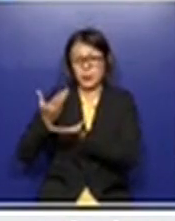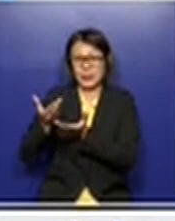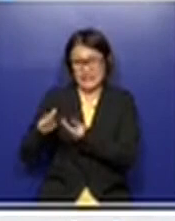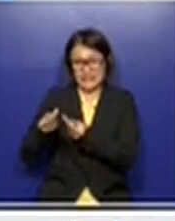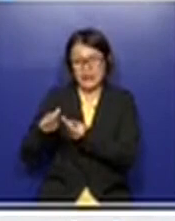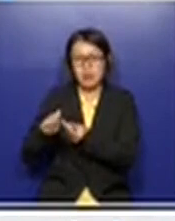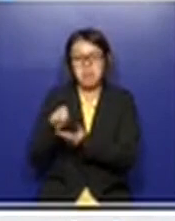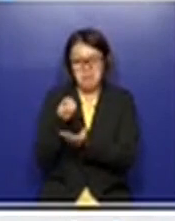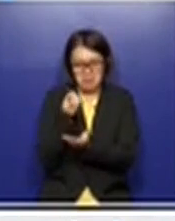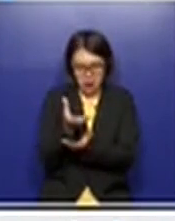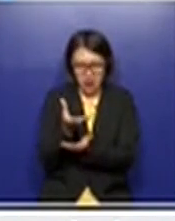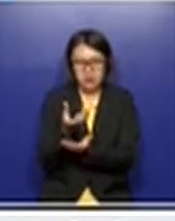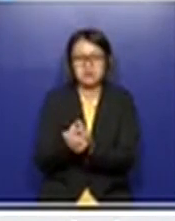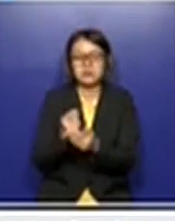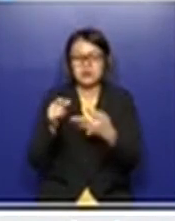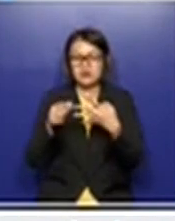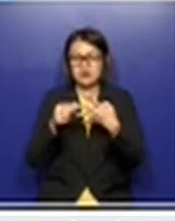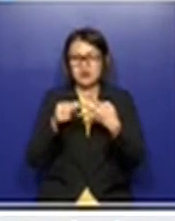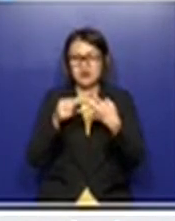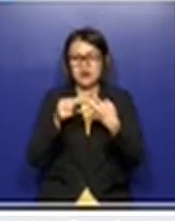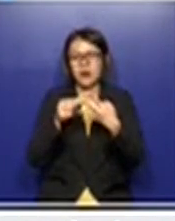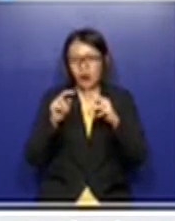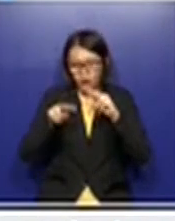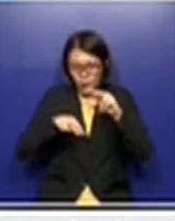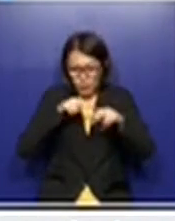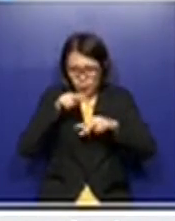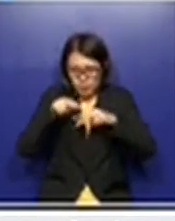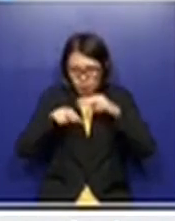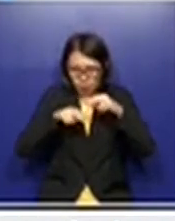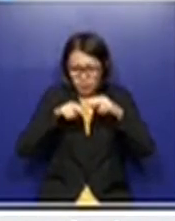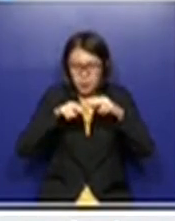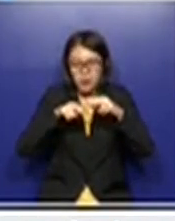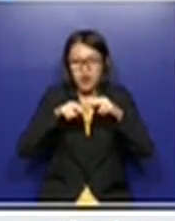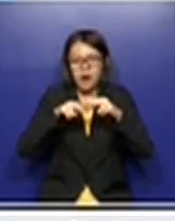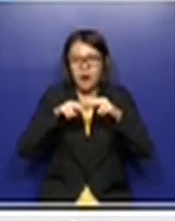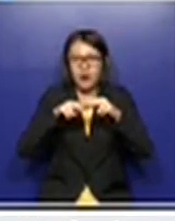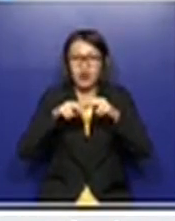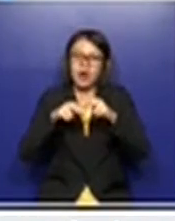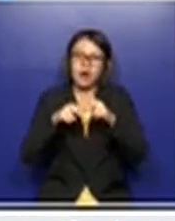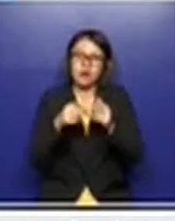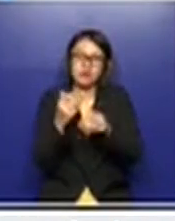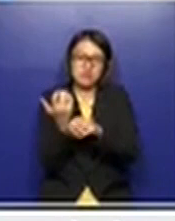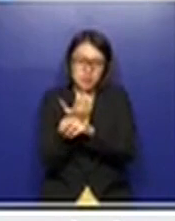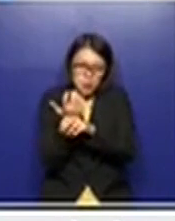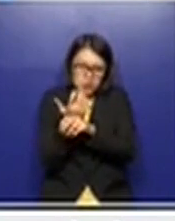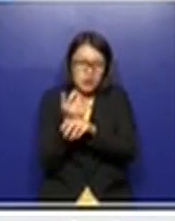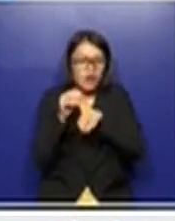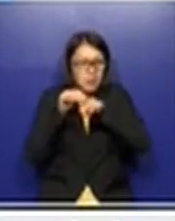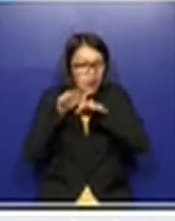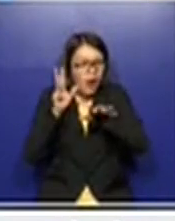2ผมจะเป็นต้องตรวจสอบจุดยืนและผลงานของท่าน